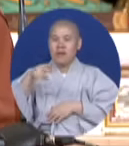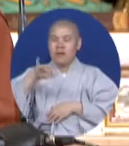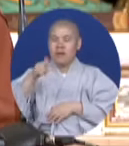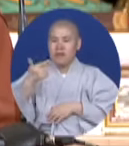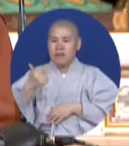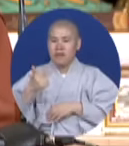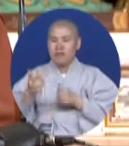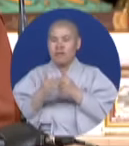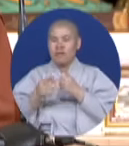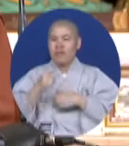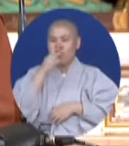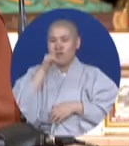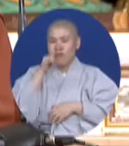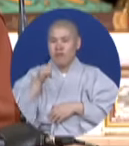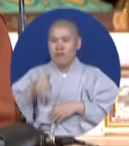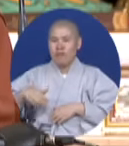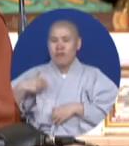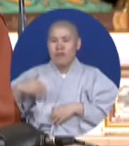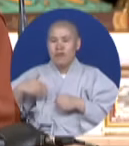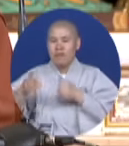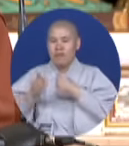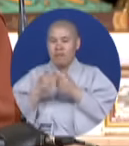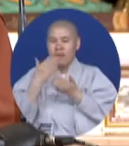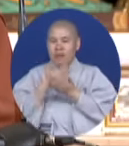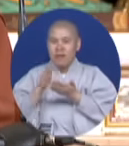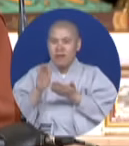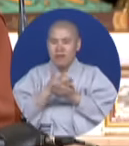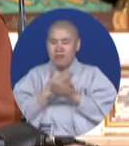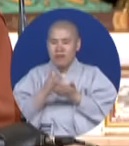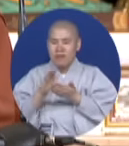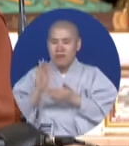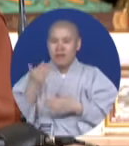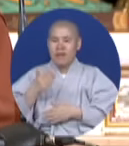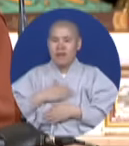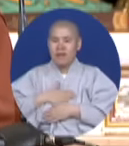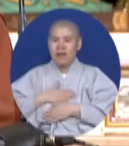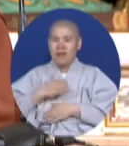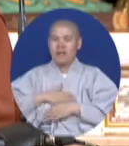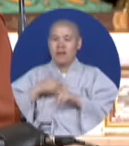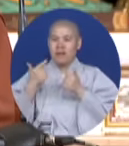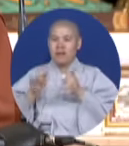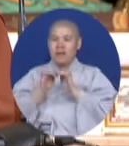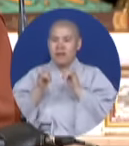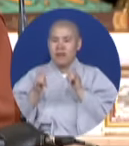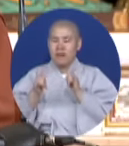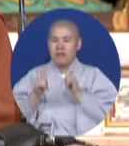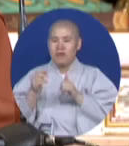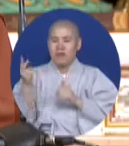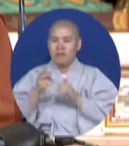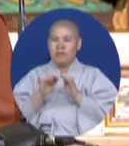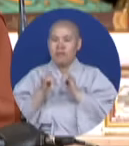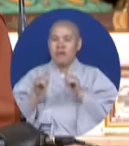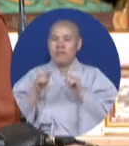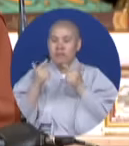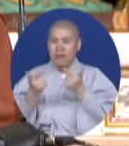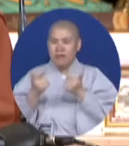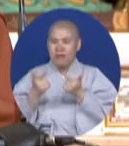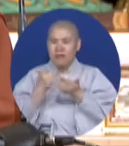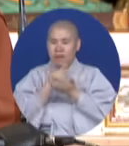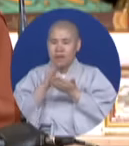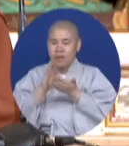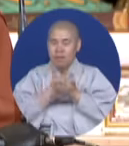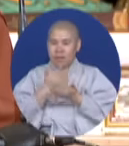중생이 그걸 몰라서 갈라요. 나와 나 아닌 거 사람과 사람 아닌 거 이렇게